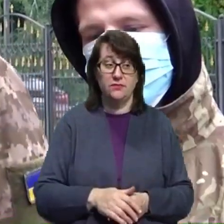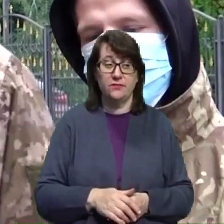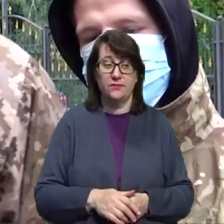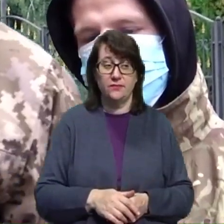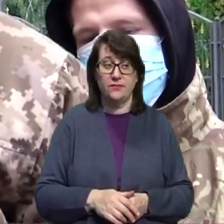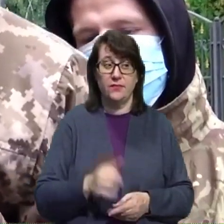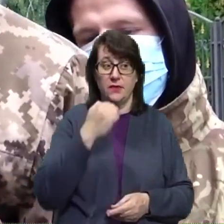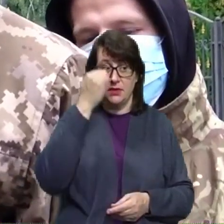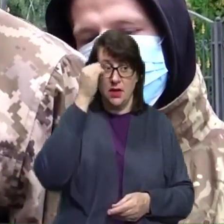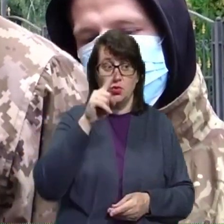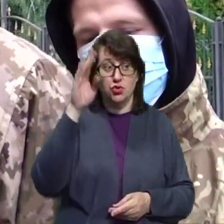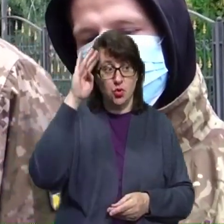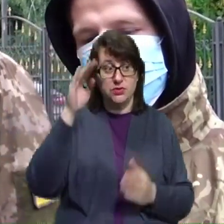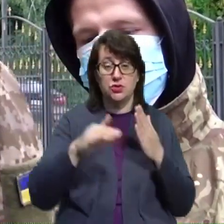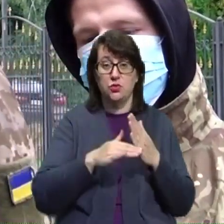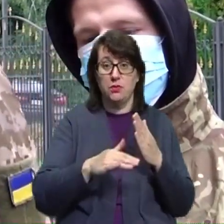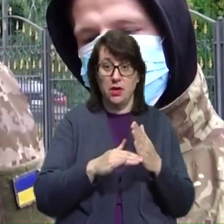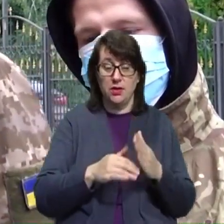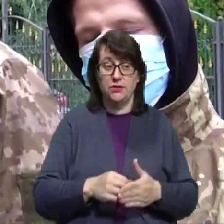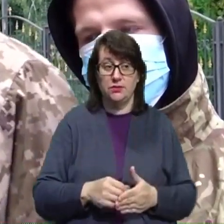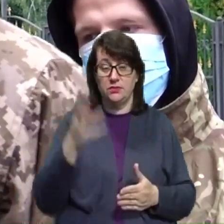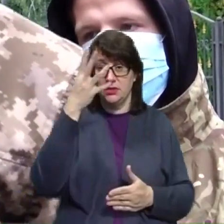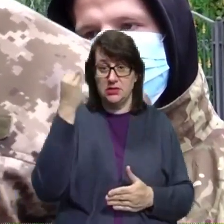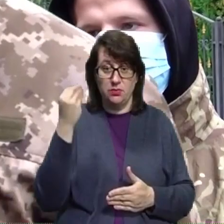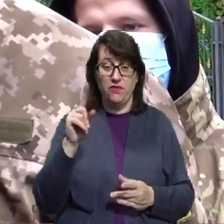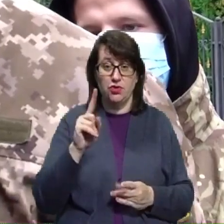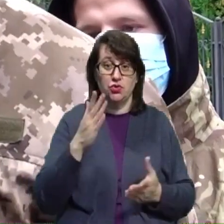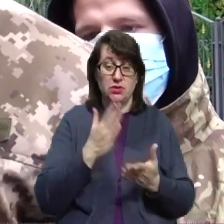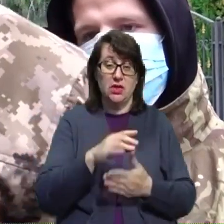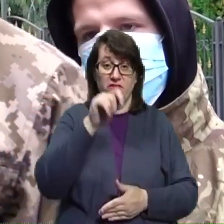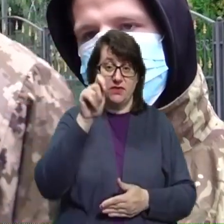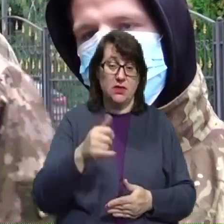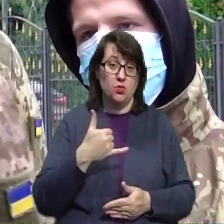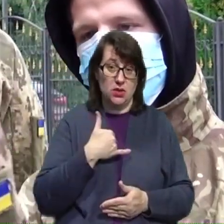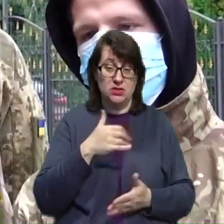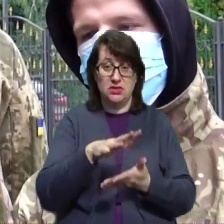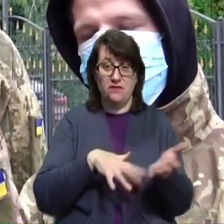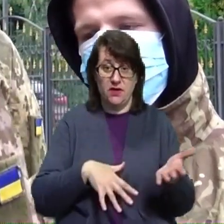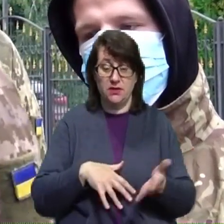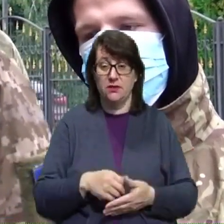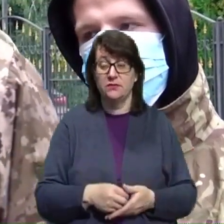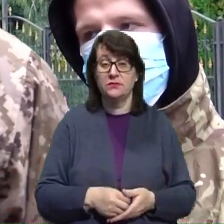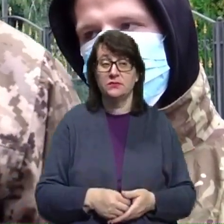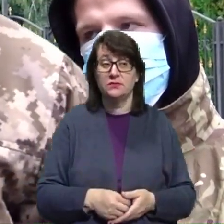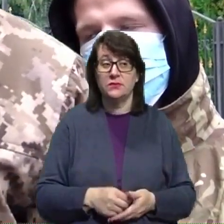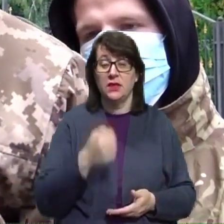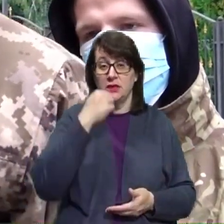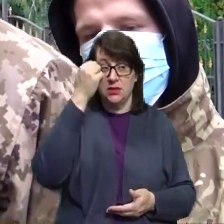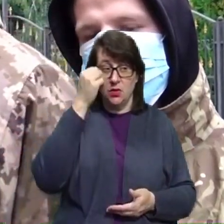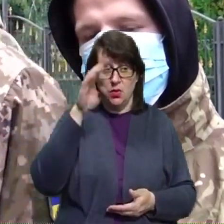Дякуємо, що хлопці допомагають, не забувають, що йде зараз війна у нас, триває з агресором. І дякую